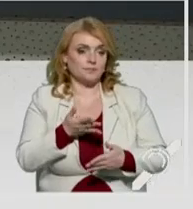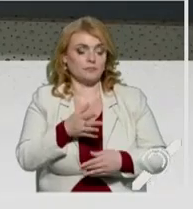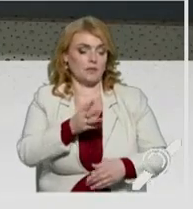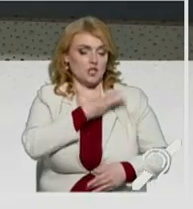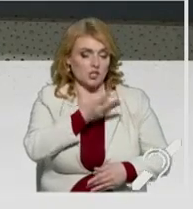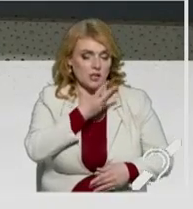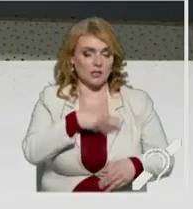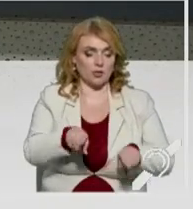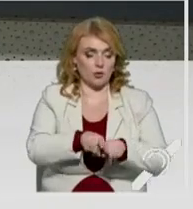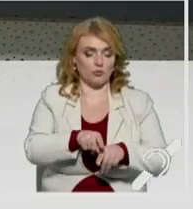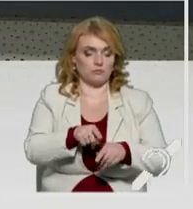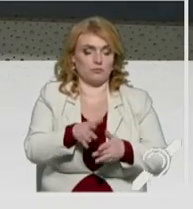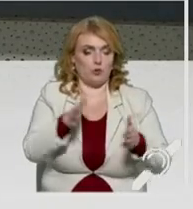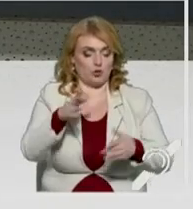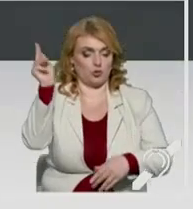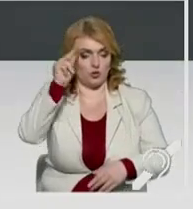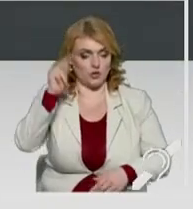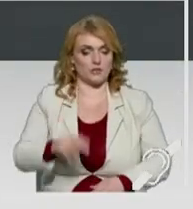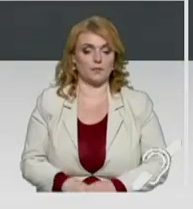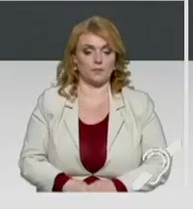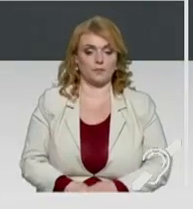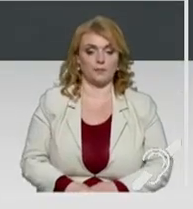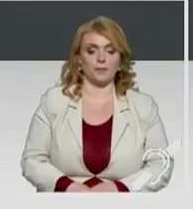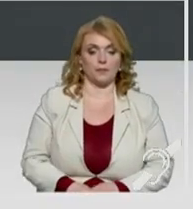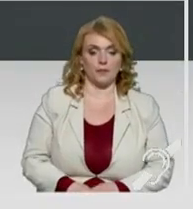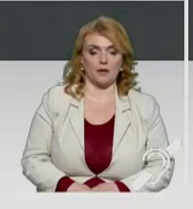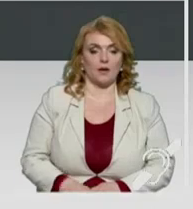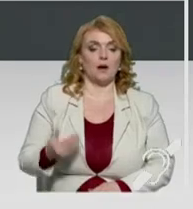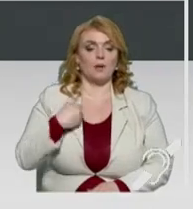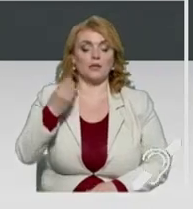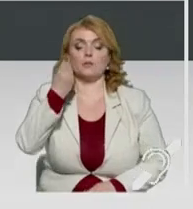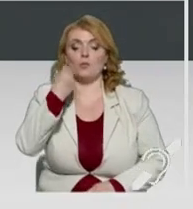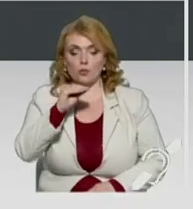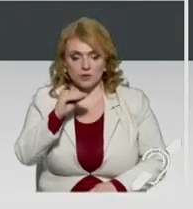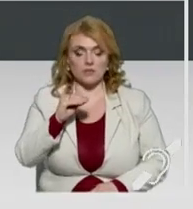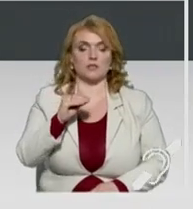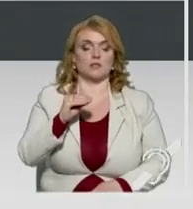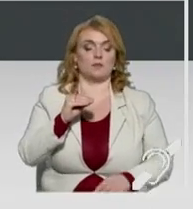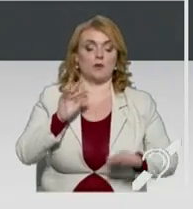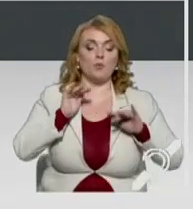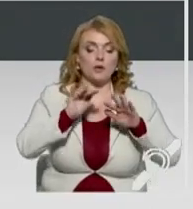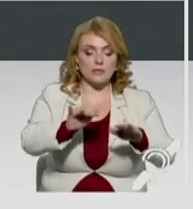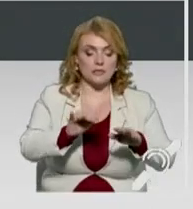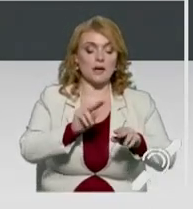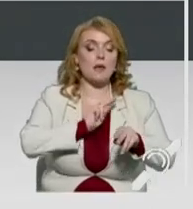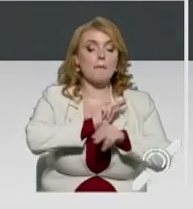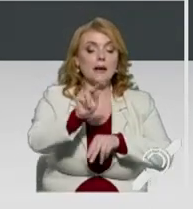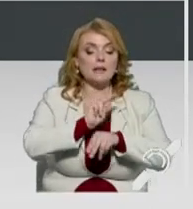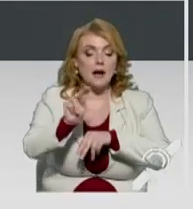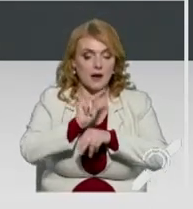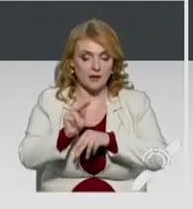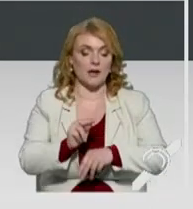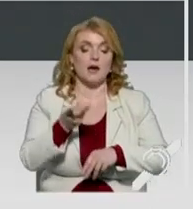dotări, echipamente, laboratoare digitale. Aceasta constă în îmbunătățirea practicilor de predare, atunci când vorbim de cadrele